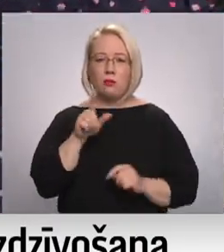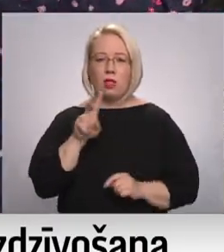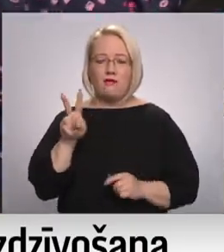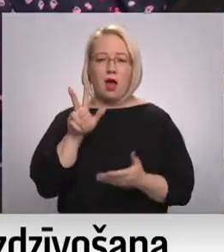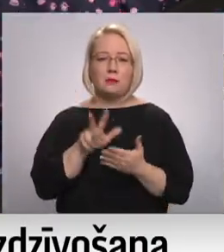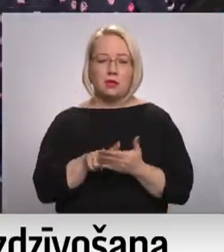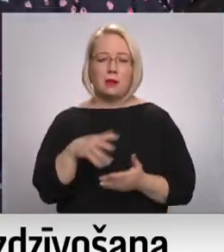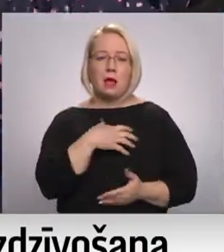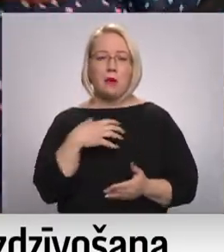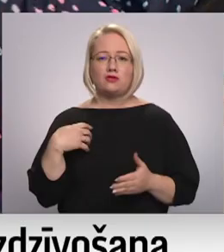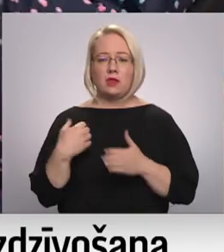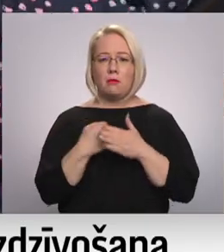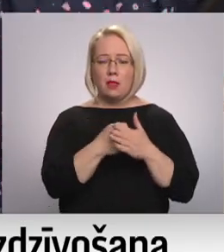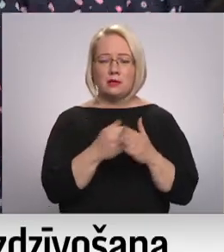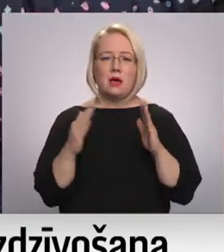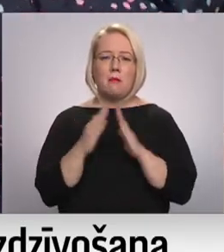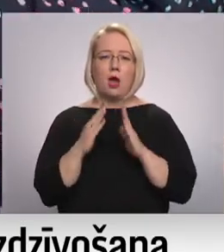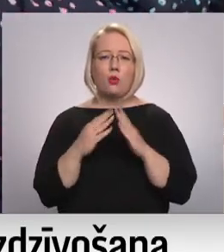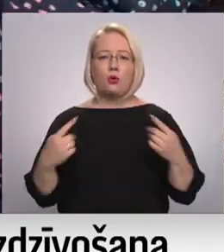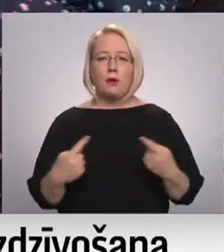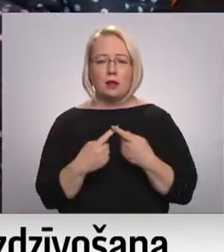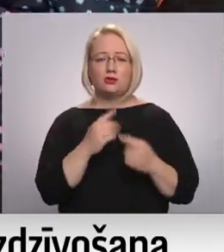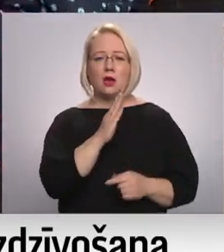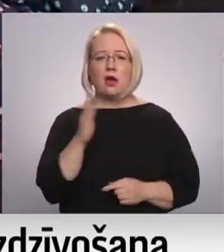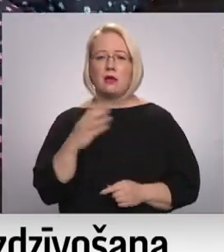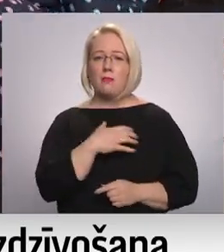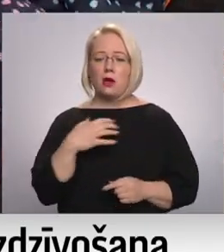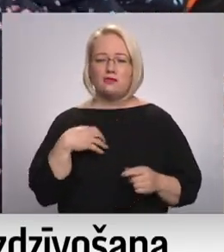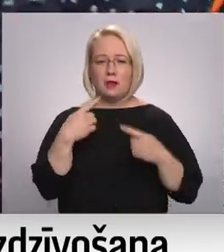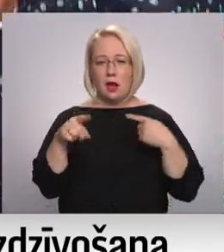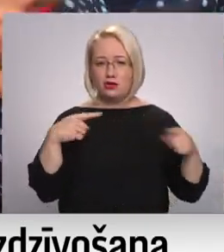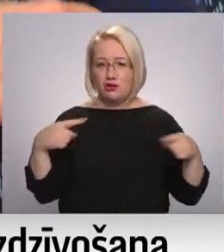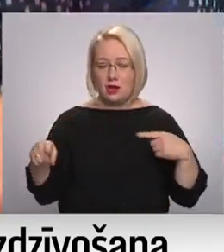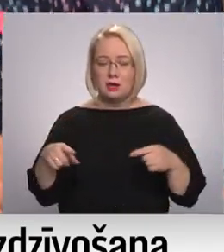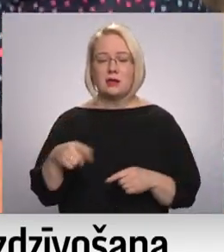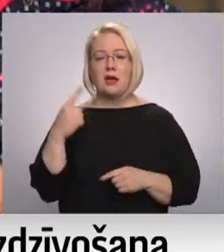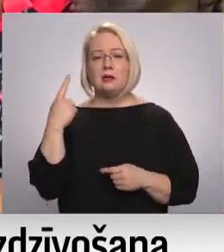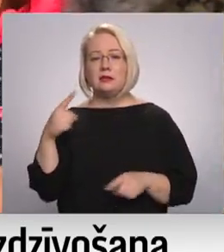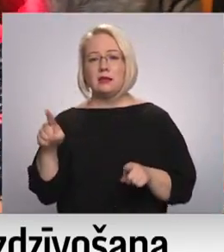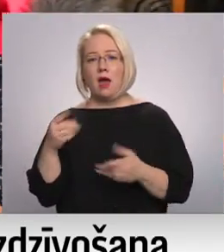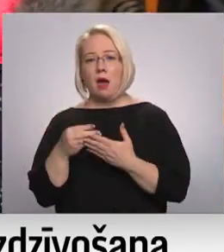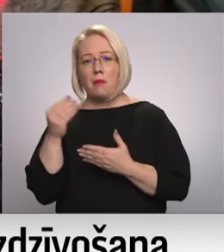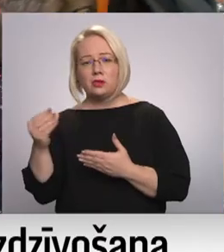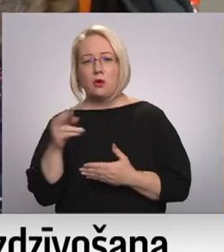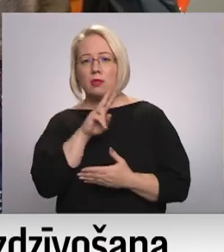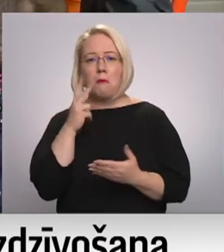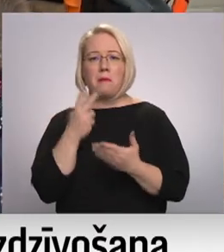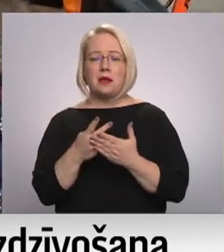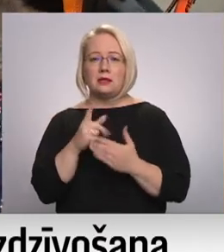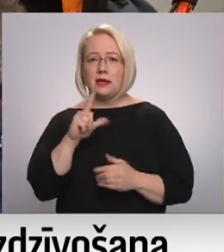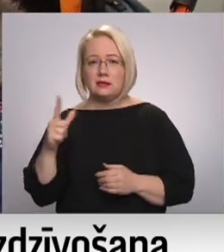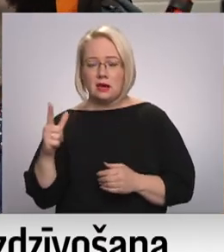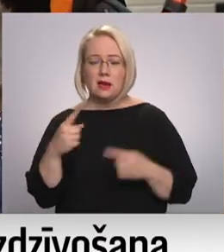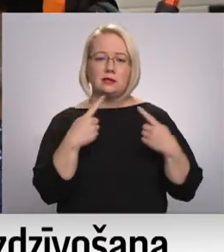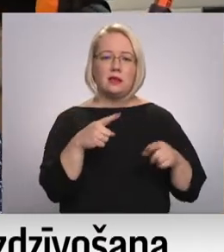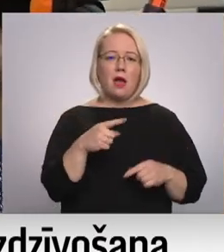apstiprina, ka pašvaldību atbalsts mājokļu pielāgošanai katrā pašvaldībā ir atšķirīgs. Vienā kaut ko apmaksā no neparedzētajiem līdzekļiem,